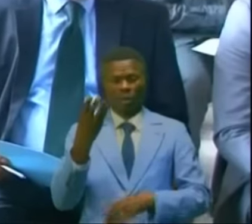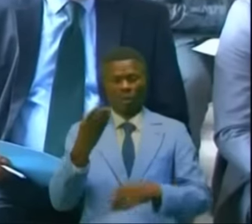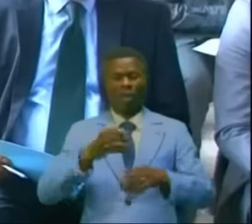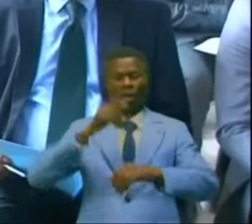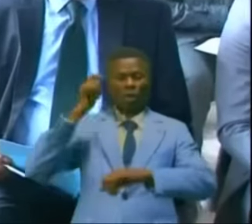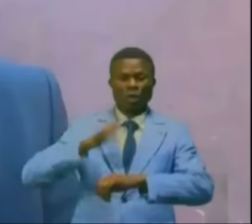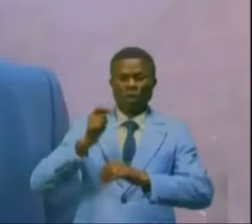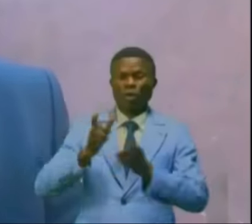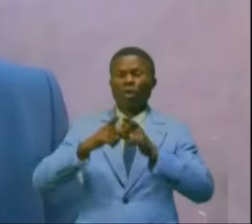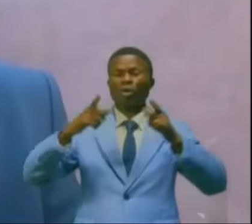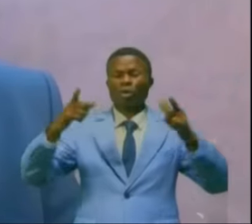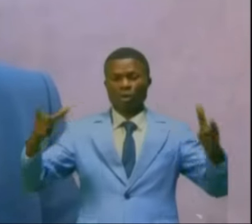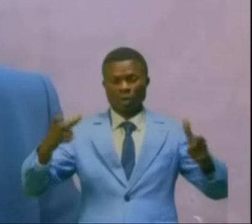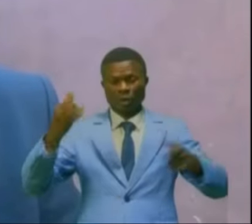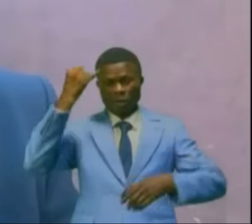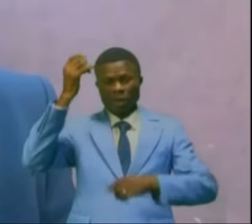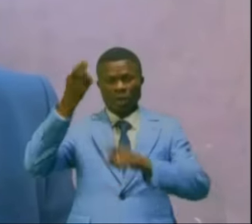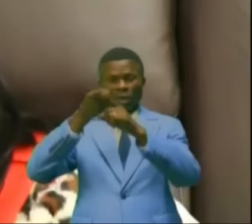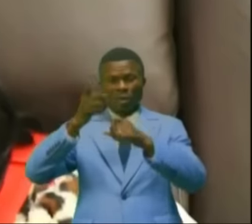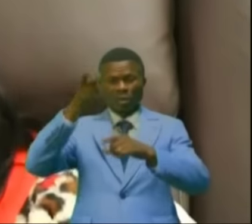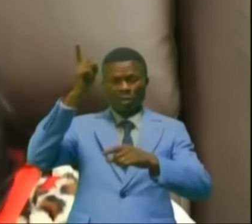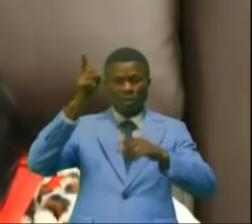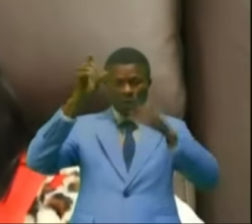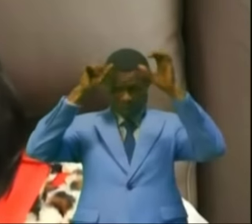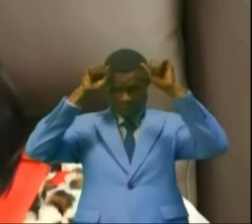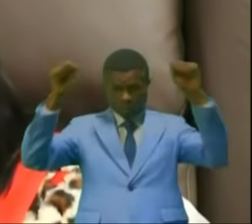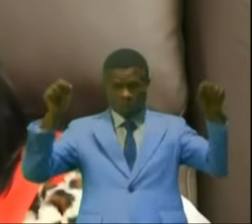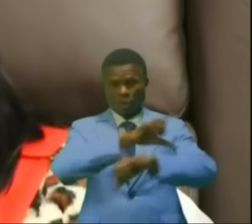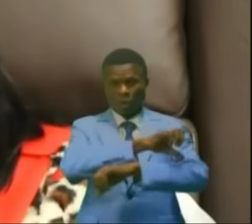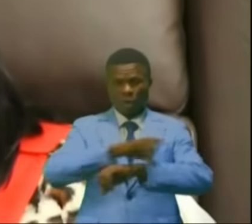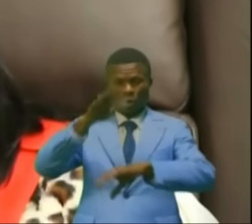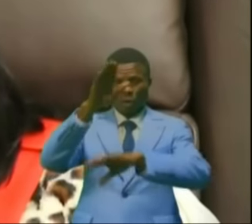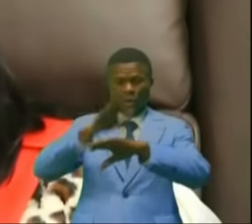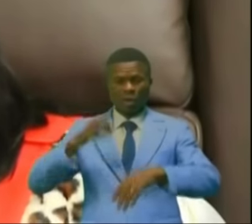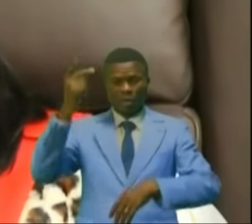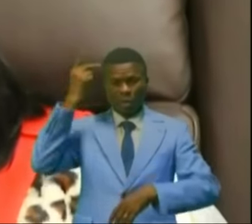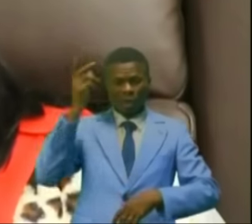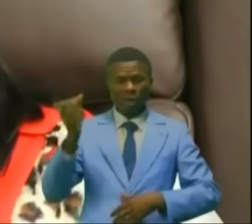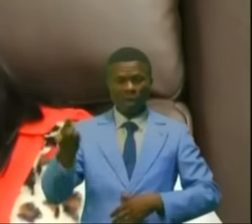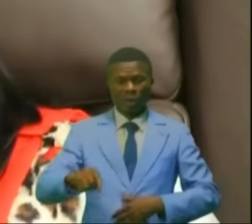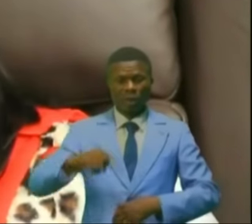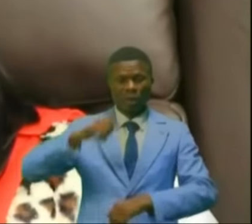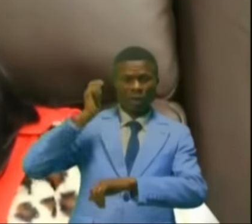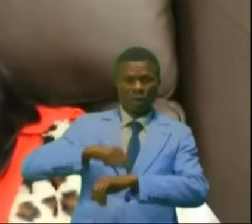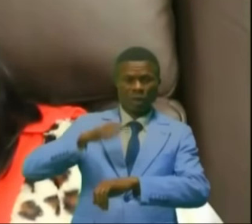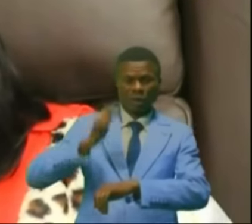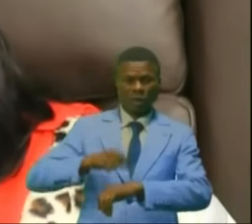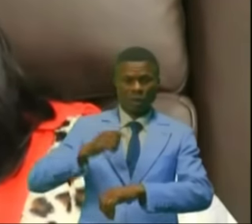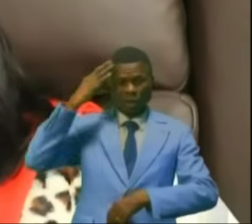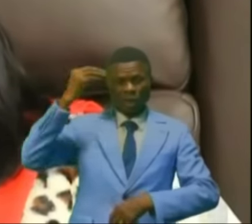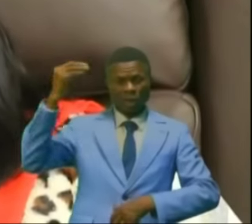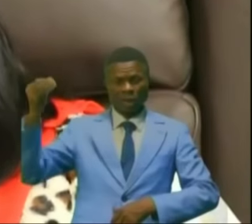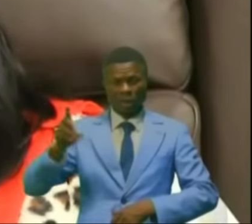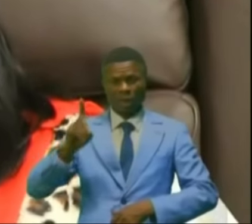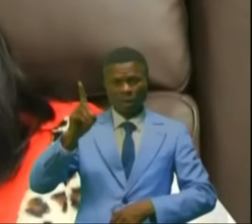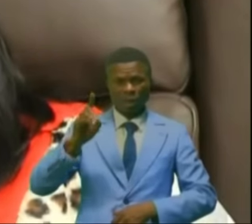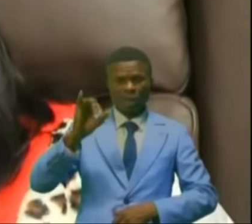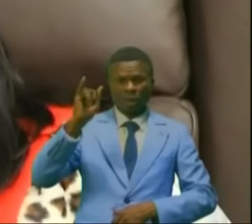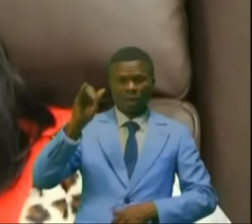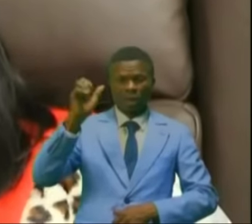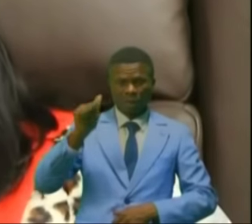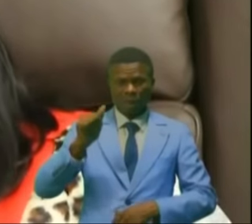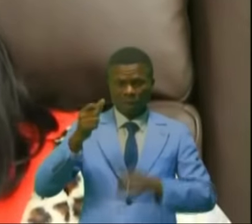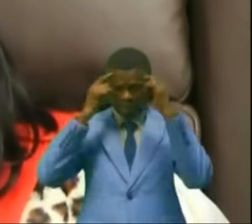cette Cour et l'initiative de la première présidente de la Cour d'appel de Kinshasa-Gombe, la juge Espérance Dia Akirakir, qui tient